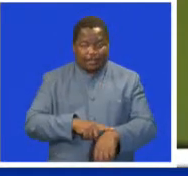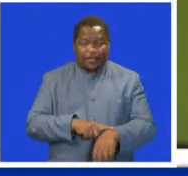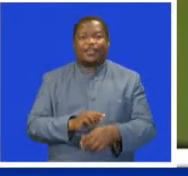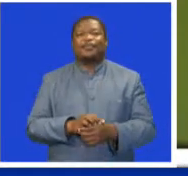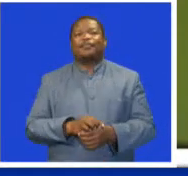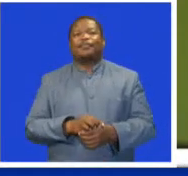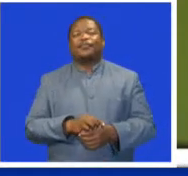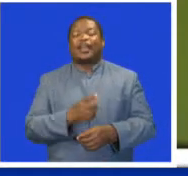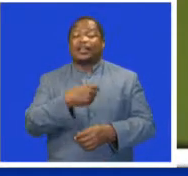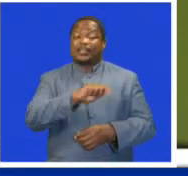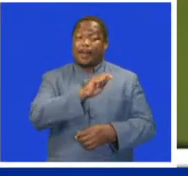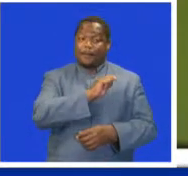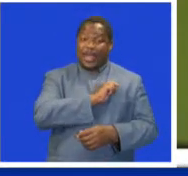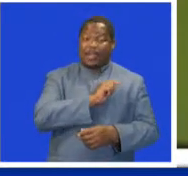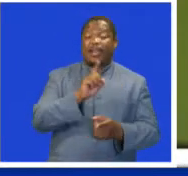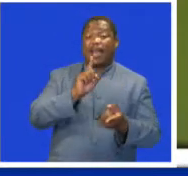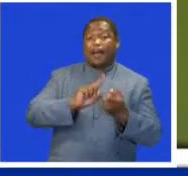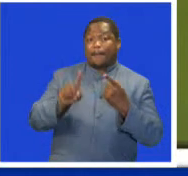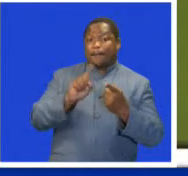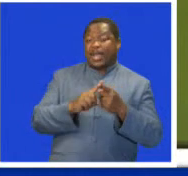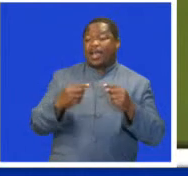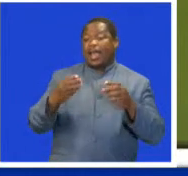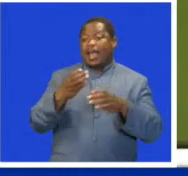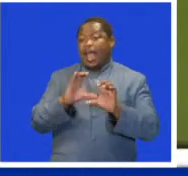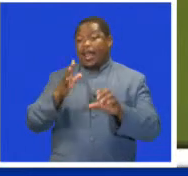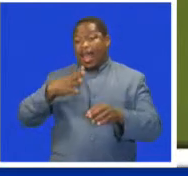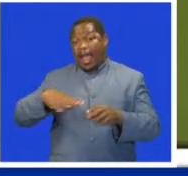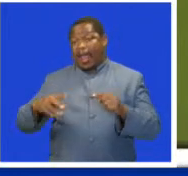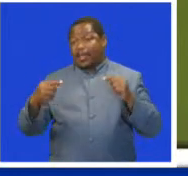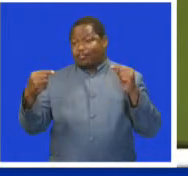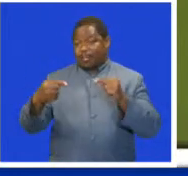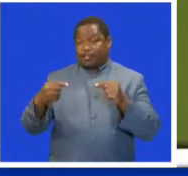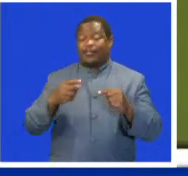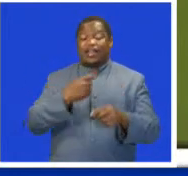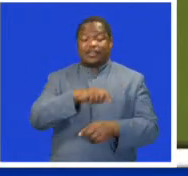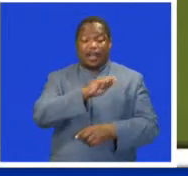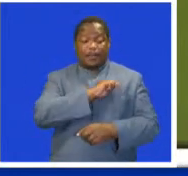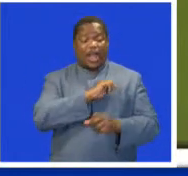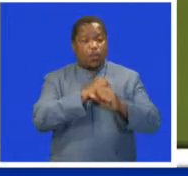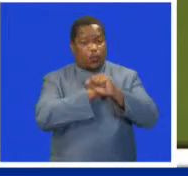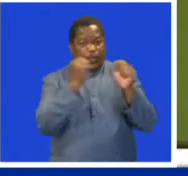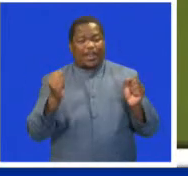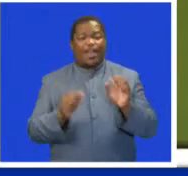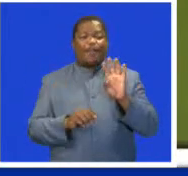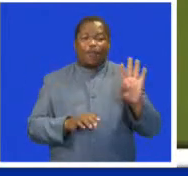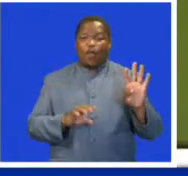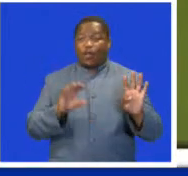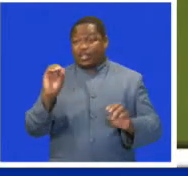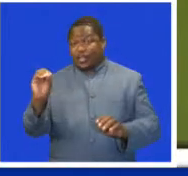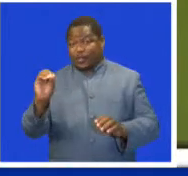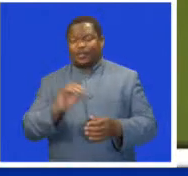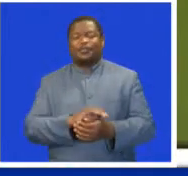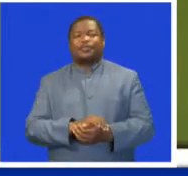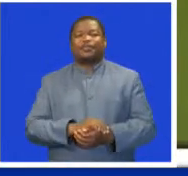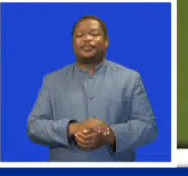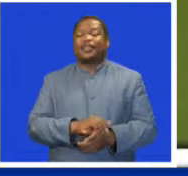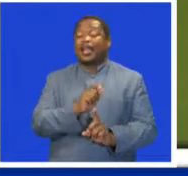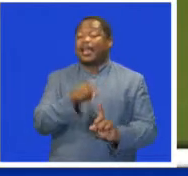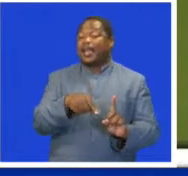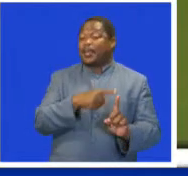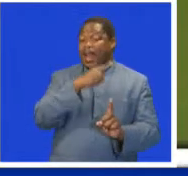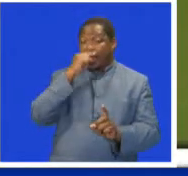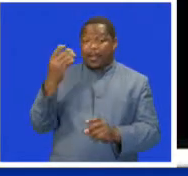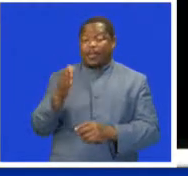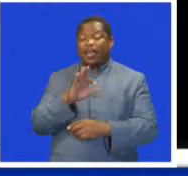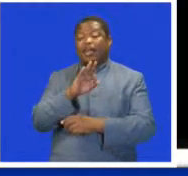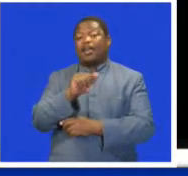limende ukuthi abe ngumdlali lomncane emlandweni waleli khethelo lokhonileke kushaya ligoli. Fathi uphethe lomunye noma